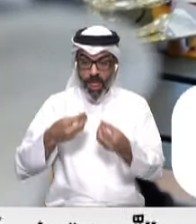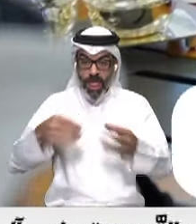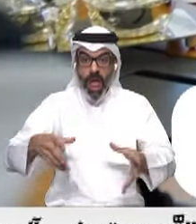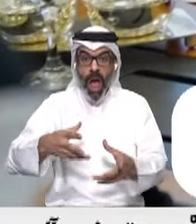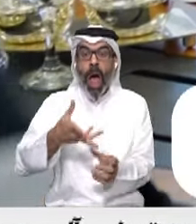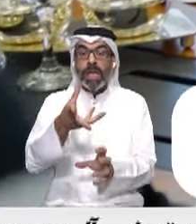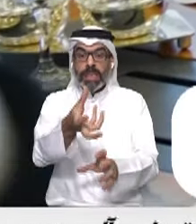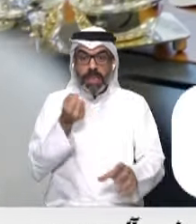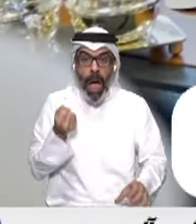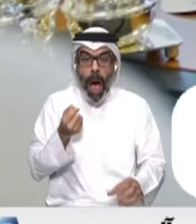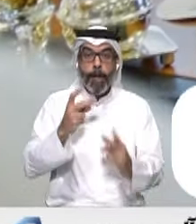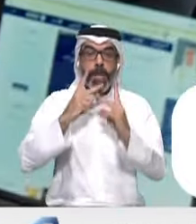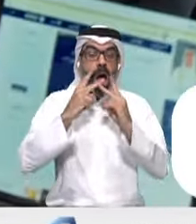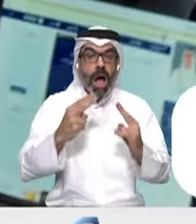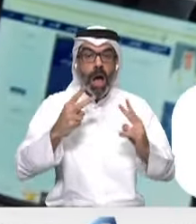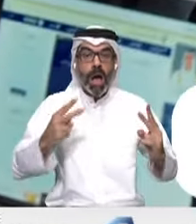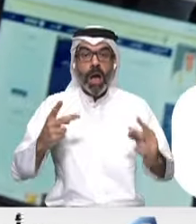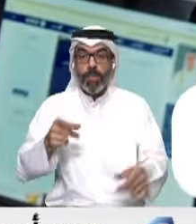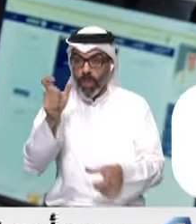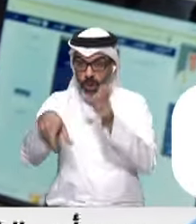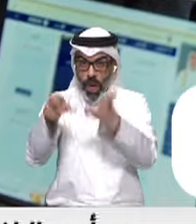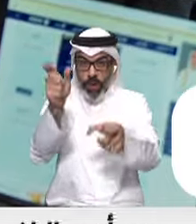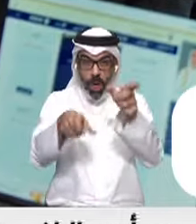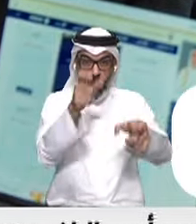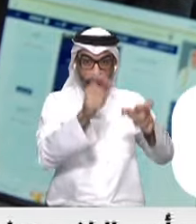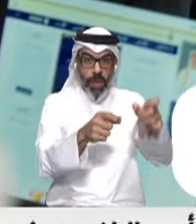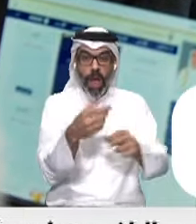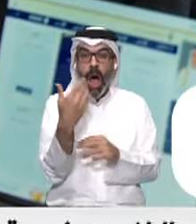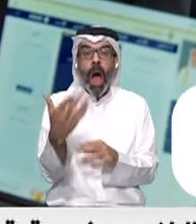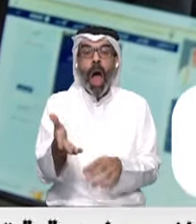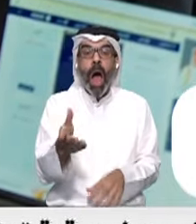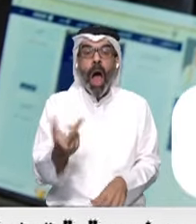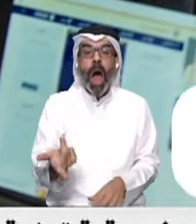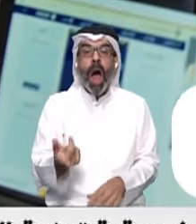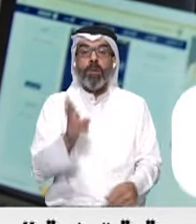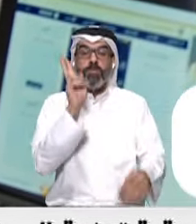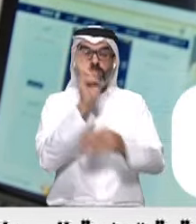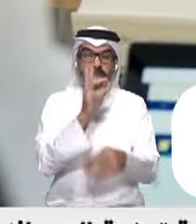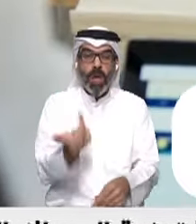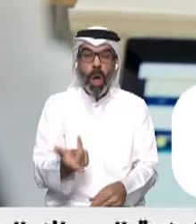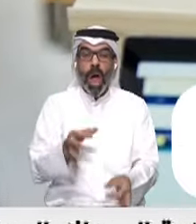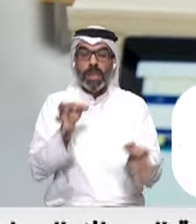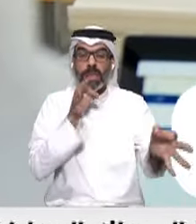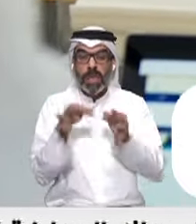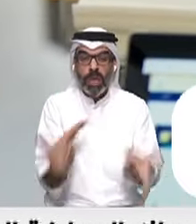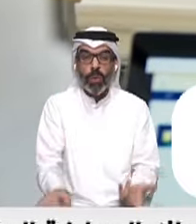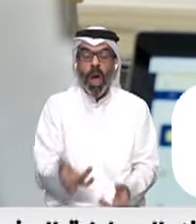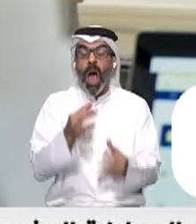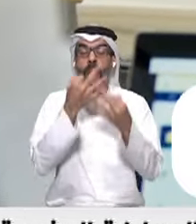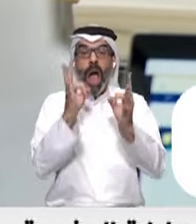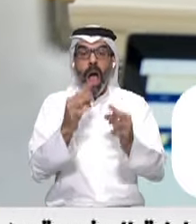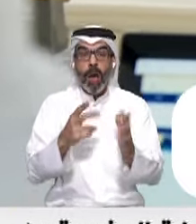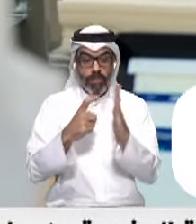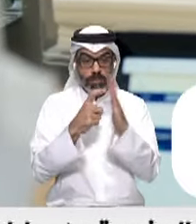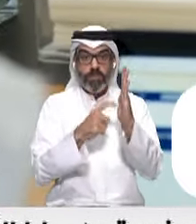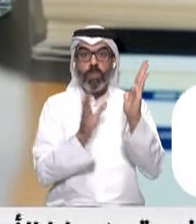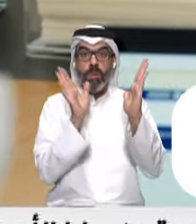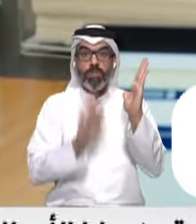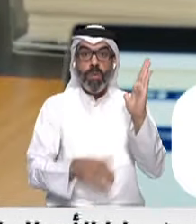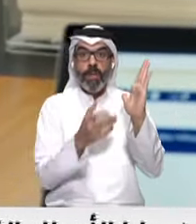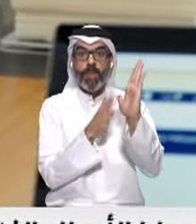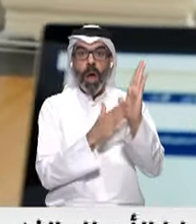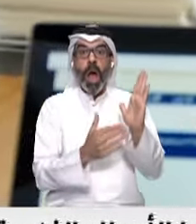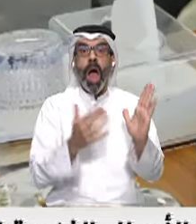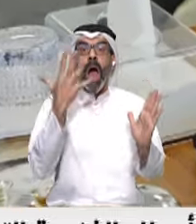الجنسيه الكويتيه من بعض الاشخاص الذين حصلوا عليها عن طريق الغش والتزوير وذلك وفقا لاحكام المرسوب بالقانون